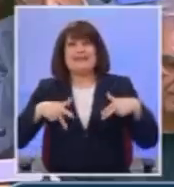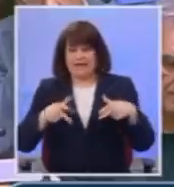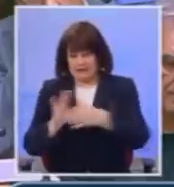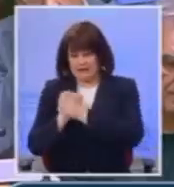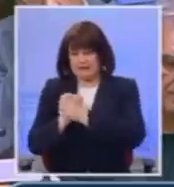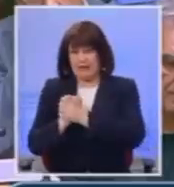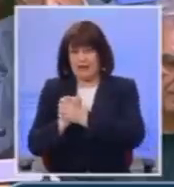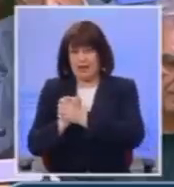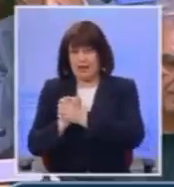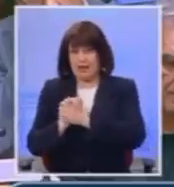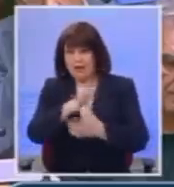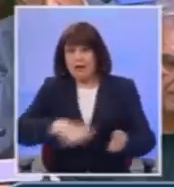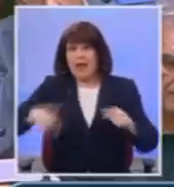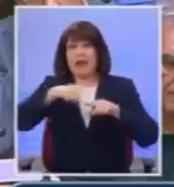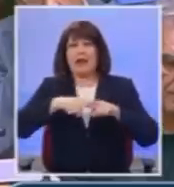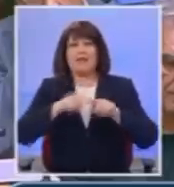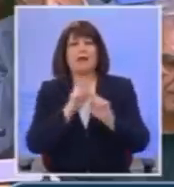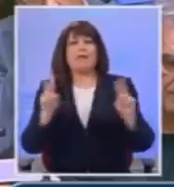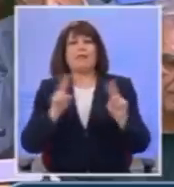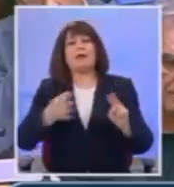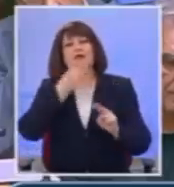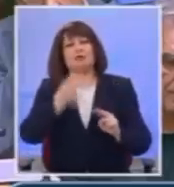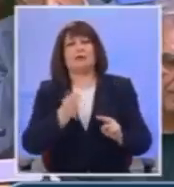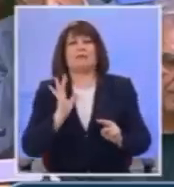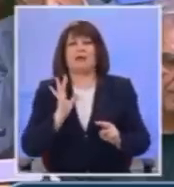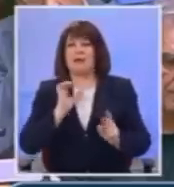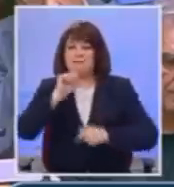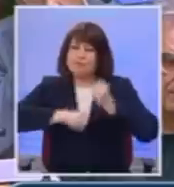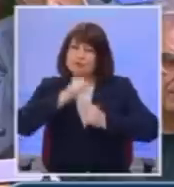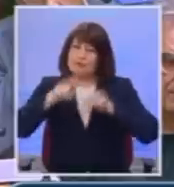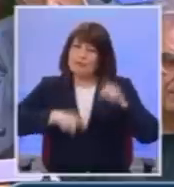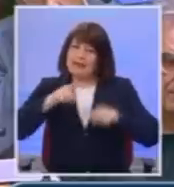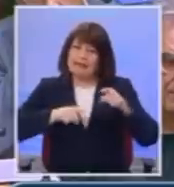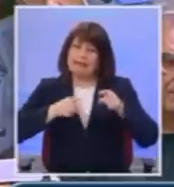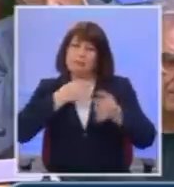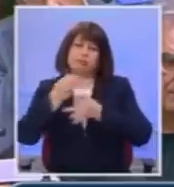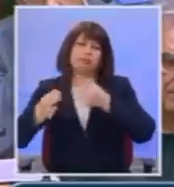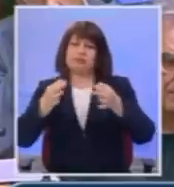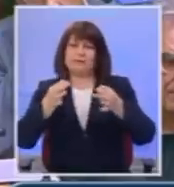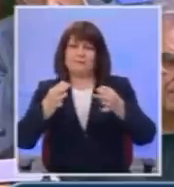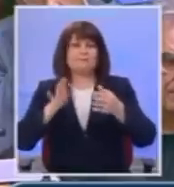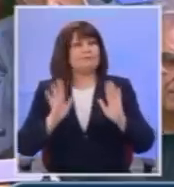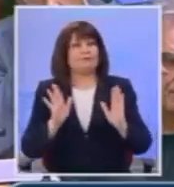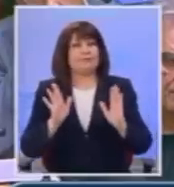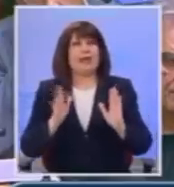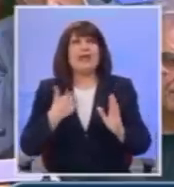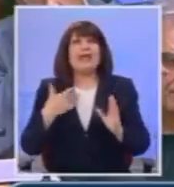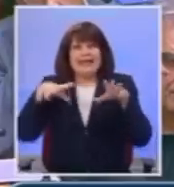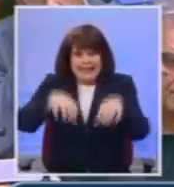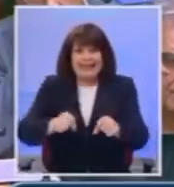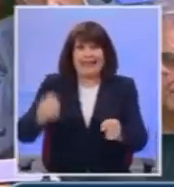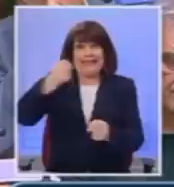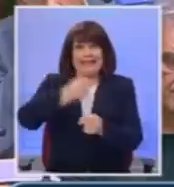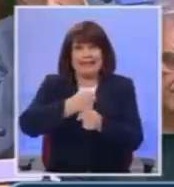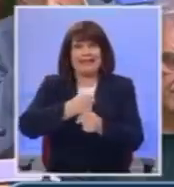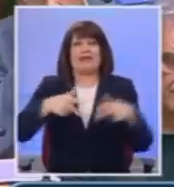συμμαχία, και το έχουμε ξεκαθαρίσει αυτό παρά τα όσα προσπαθούν κάποιοι να πούν. Δεν διεκδικούμε θέση στη κυβέρνηση. Η